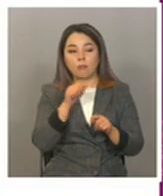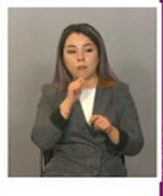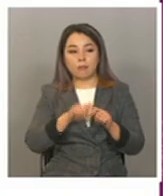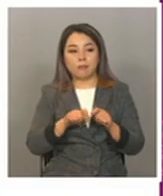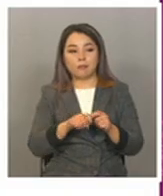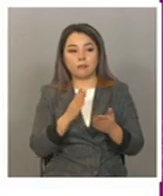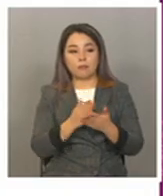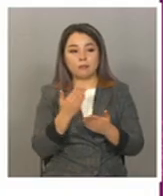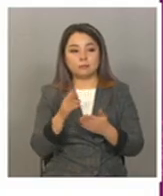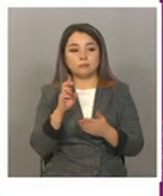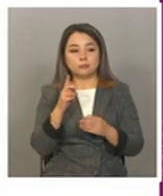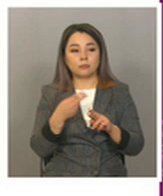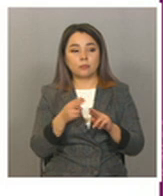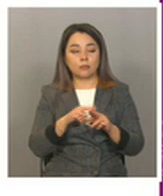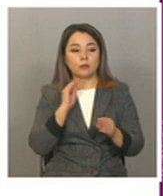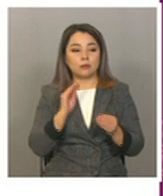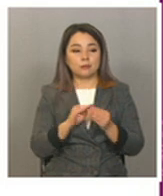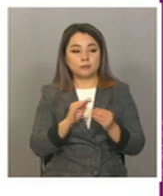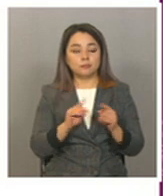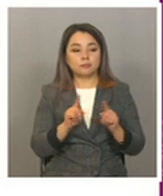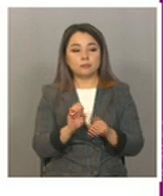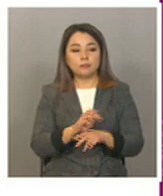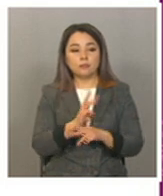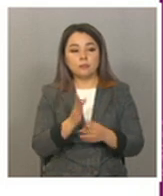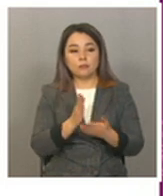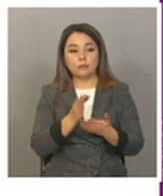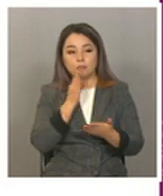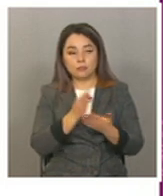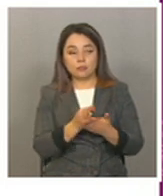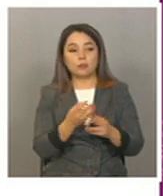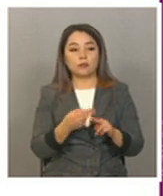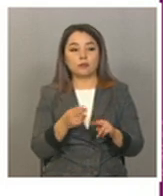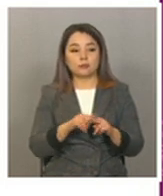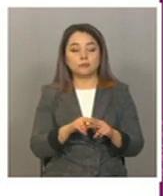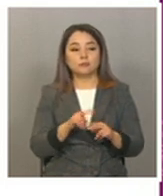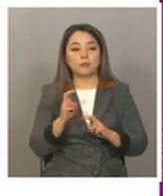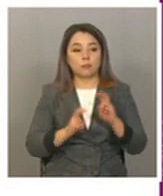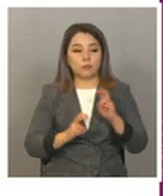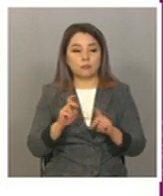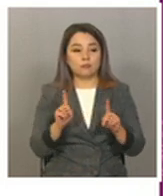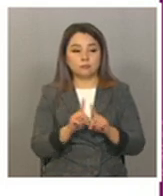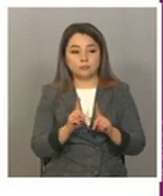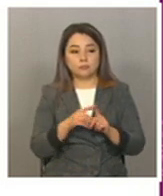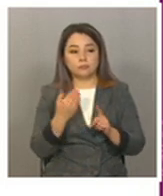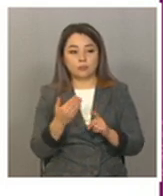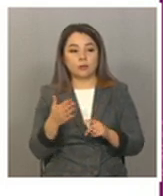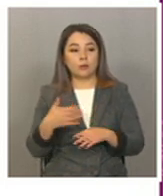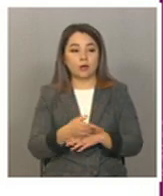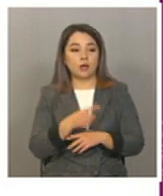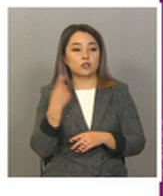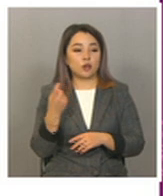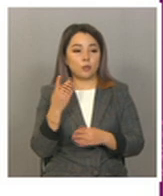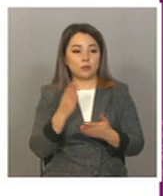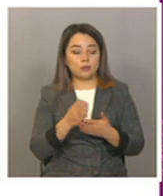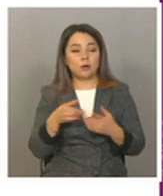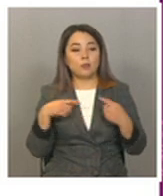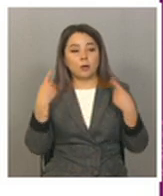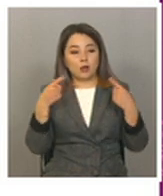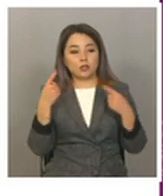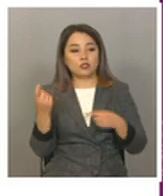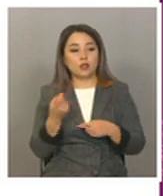биотикалық түрлердің тұрақтылығын қамтамасыз етеді. Өнеркәсіп, балық шаруашылығы, мал